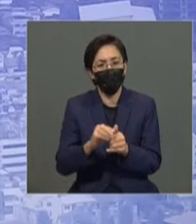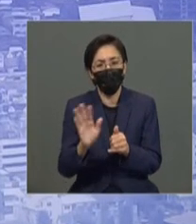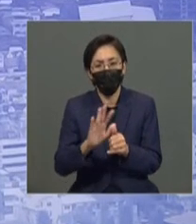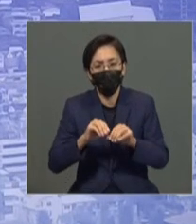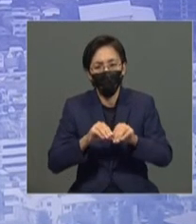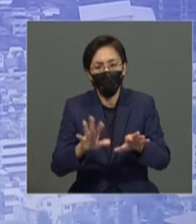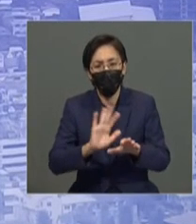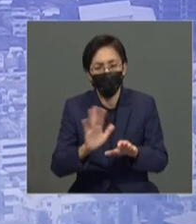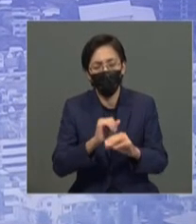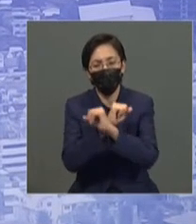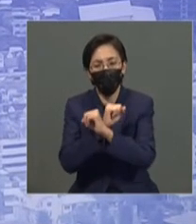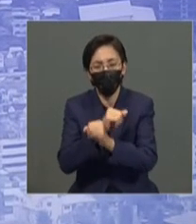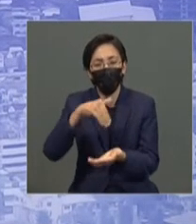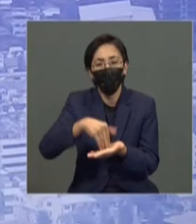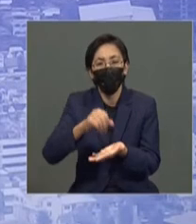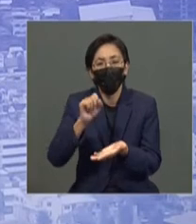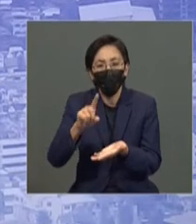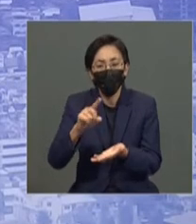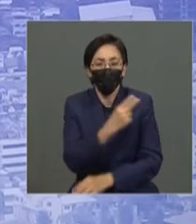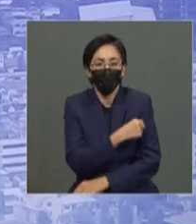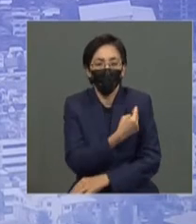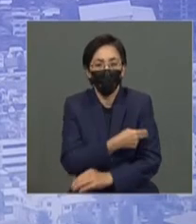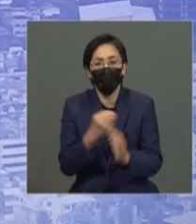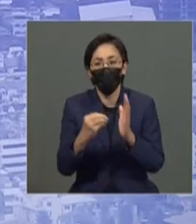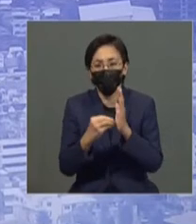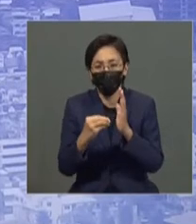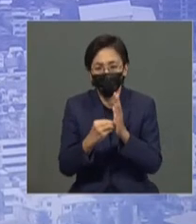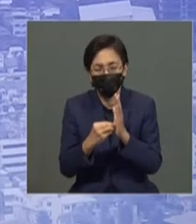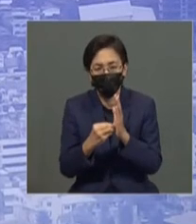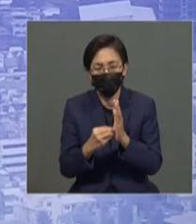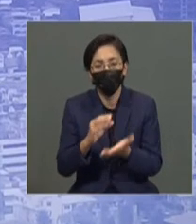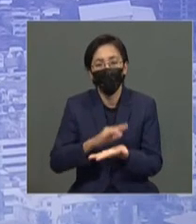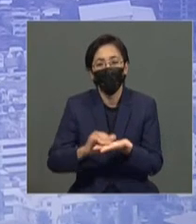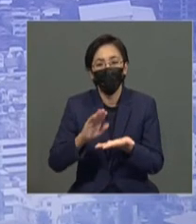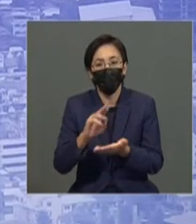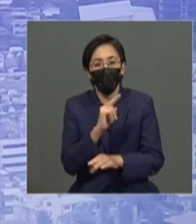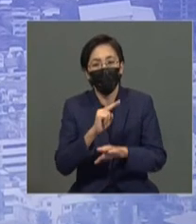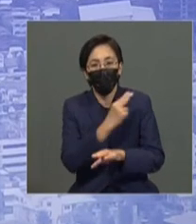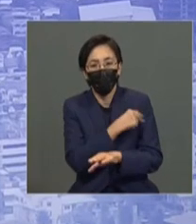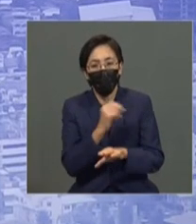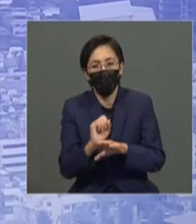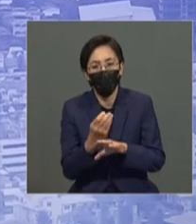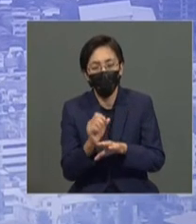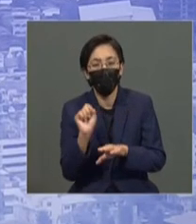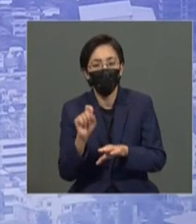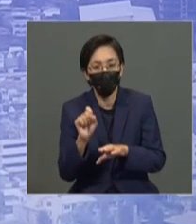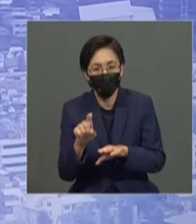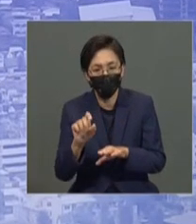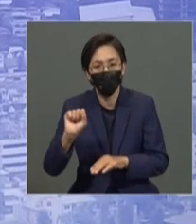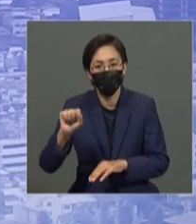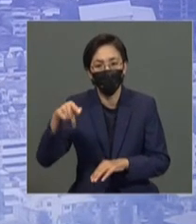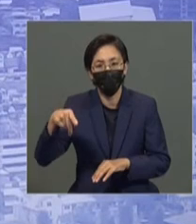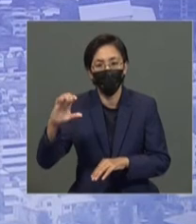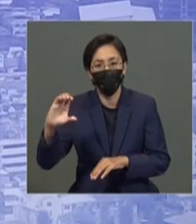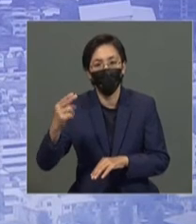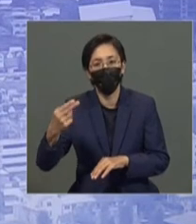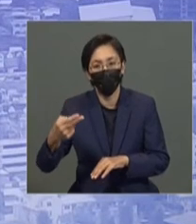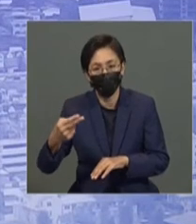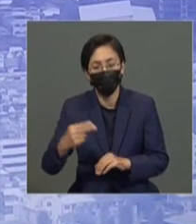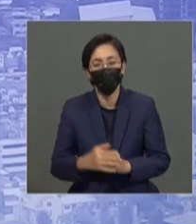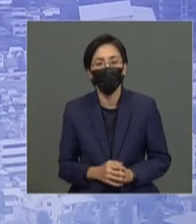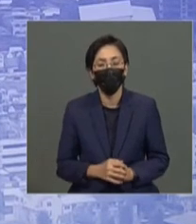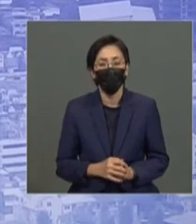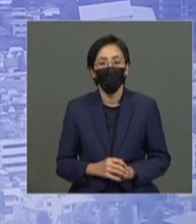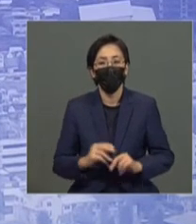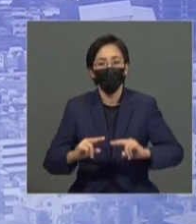ตรงนี้ทั้งศูนย์เอราวัณกทม.นะคะสถาบันการแพทย์ฉุกเฉินแห่งชาติหรือสพช.หรือต้องขอขอบคุณนะคะแม้